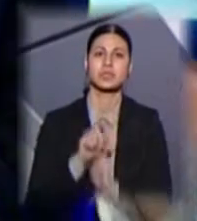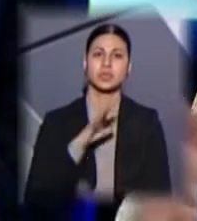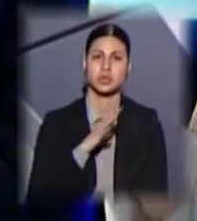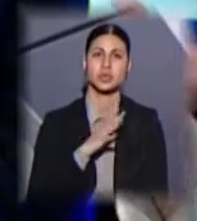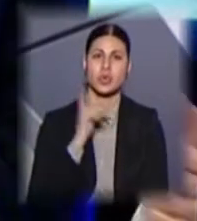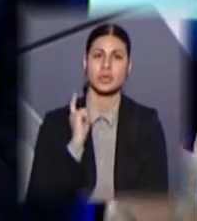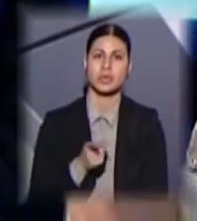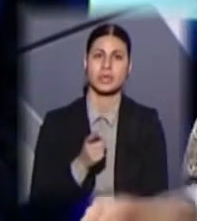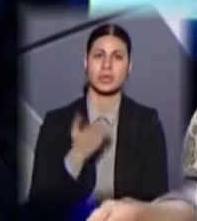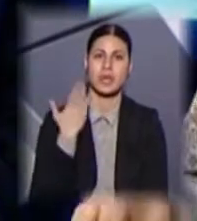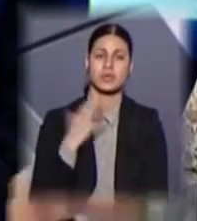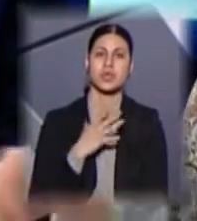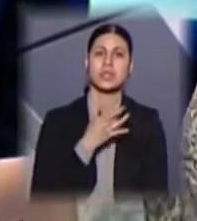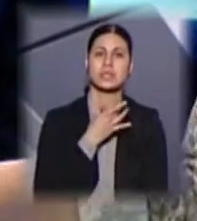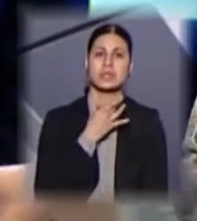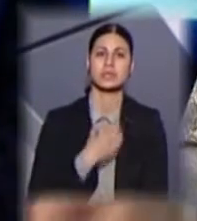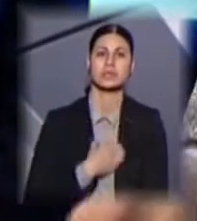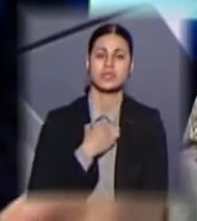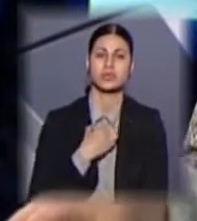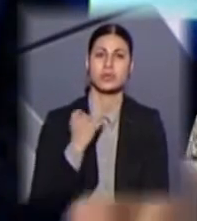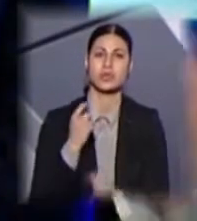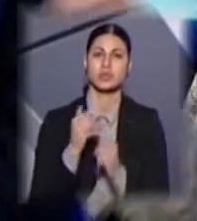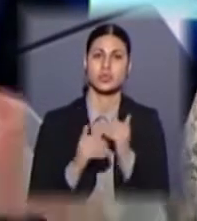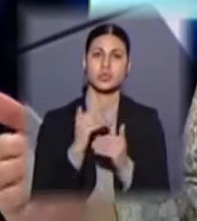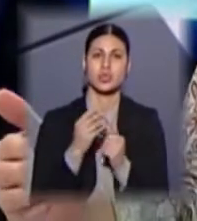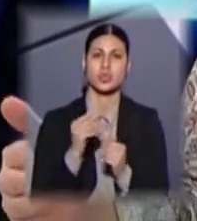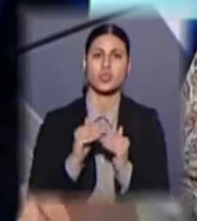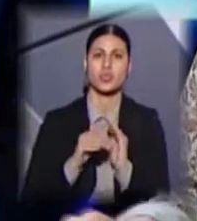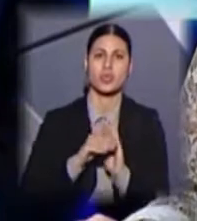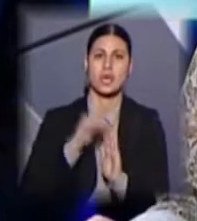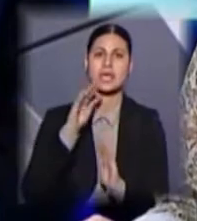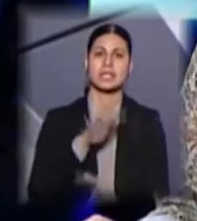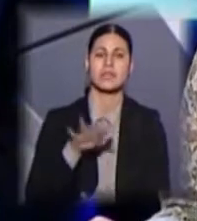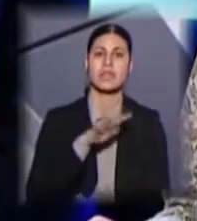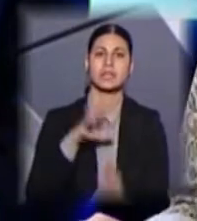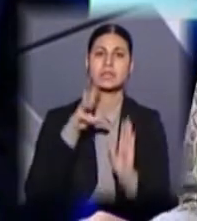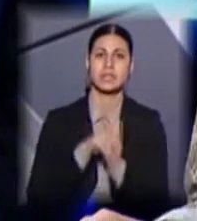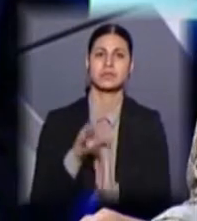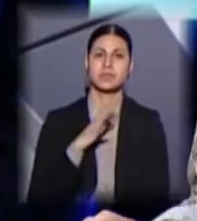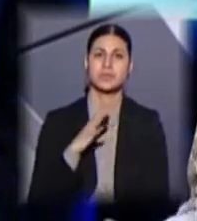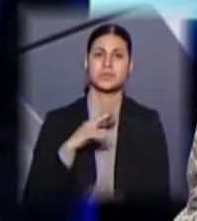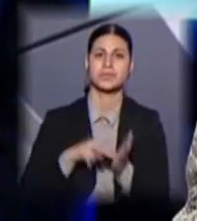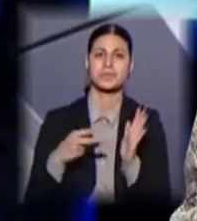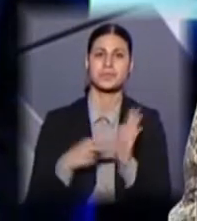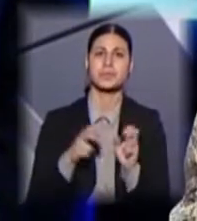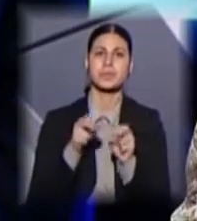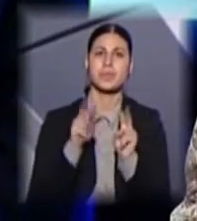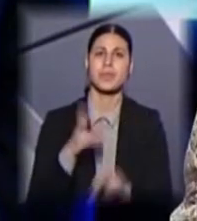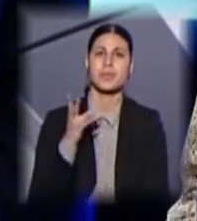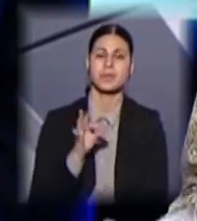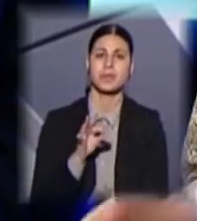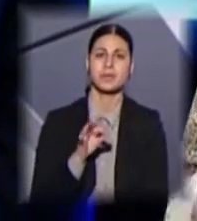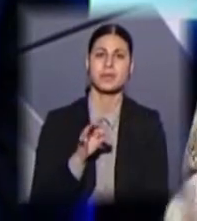მართლა წარსულის კრიტიკული გააზრების და უკეთესად დაგეგმვის ქვეყნისათვის, უპირველეს ყოვლისა უკეთესად დაგეგმვის ამ ყველაფრის,